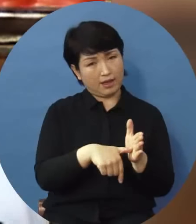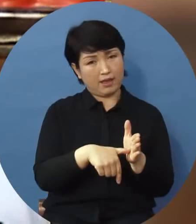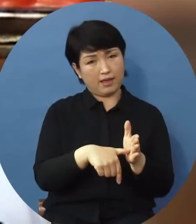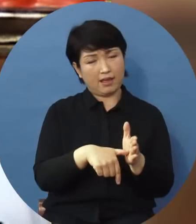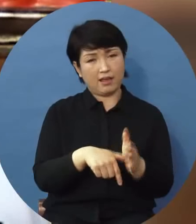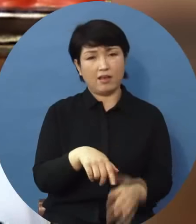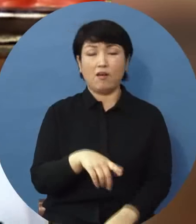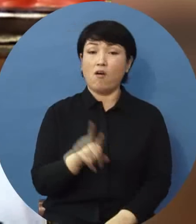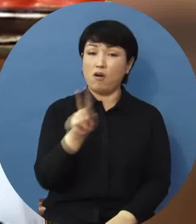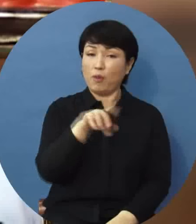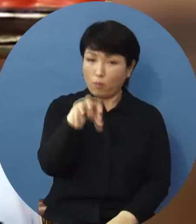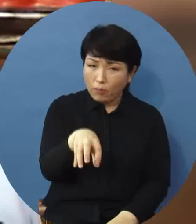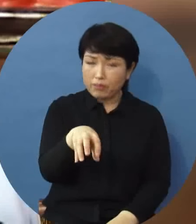때나